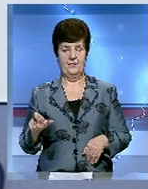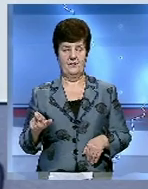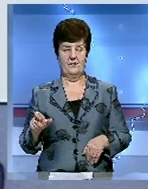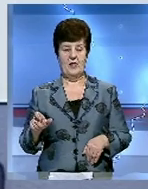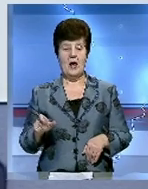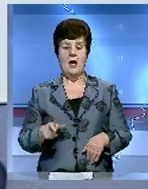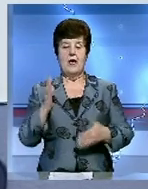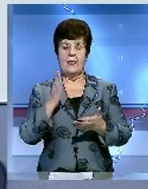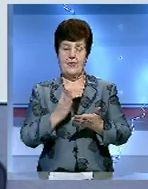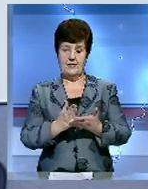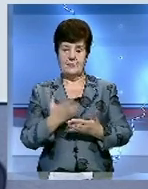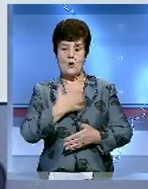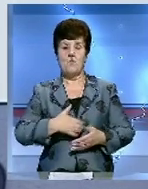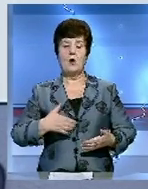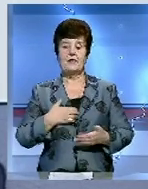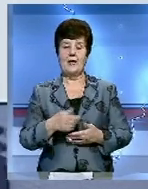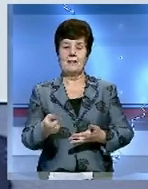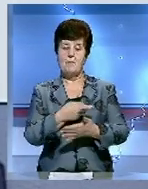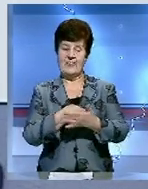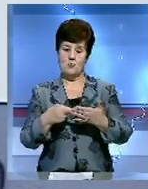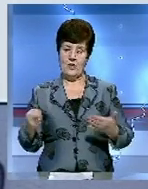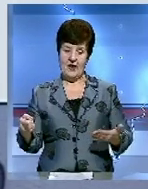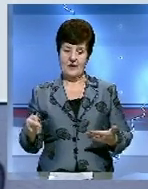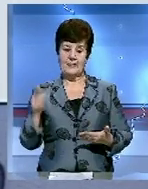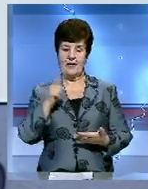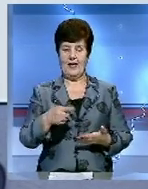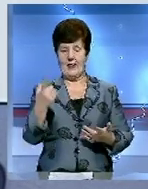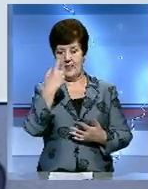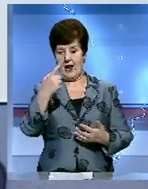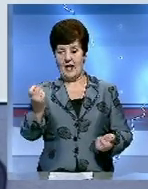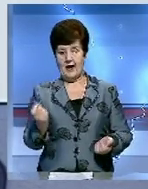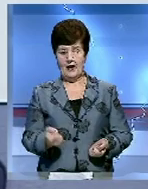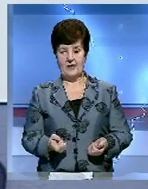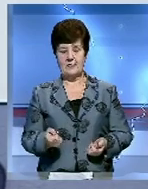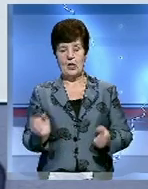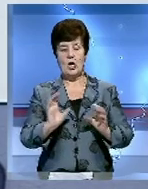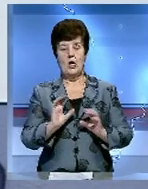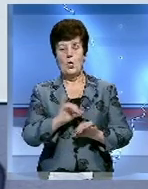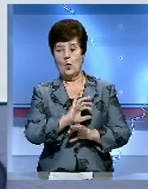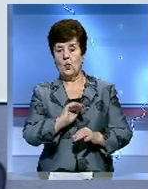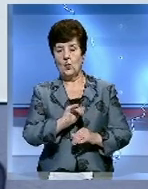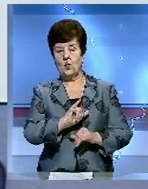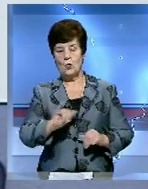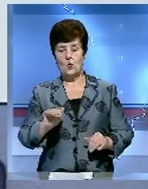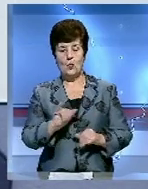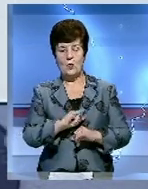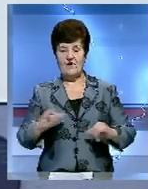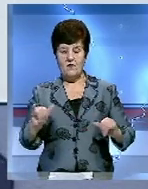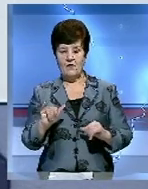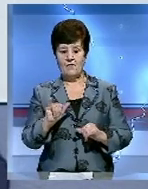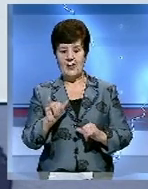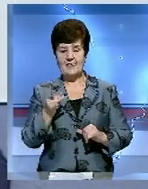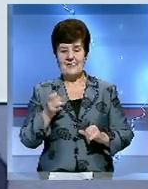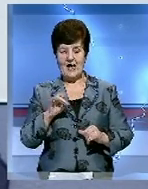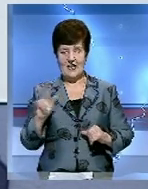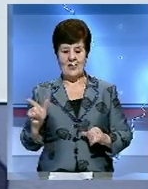Este important de menționat că în Declarația Universală pentru Drepturile Omului, în unele din